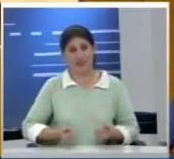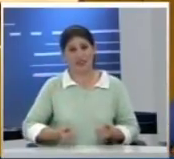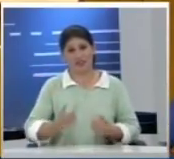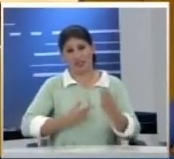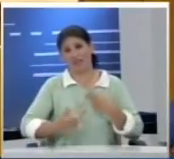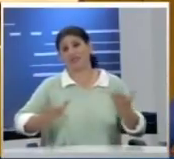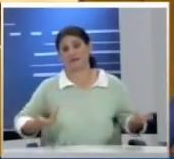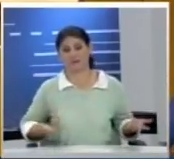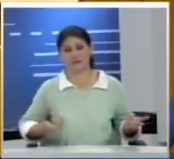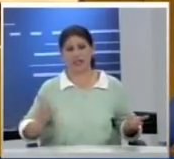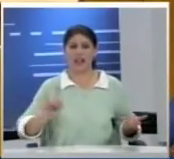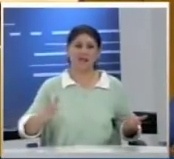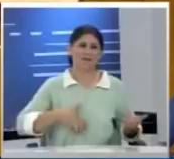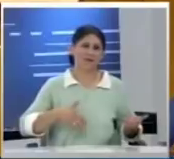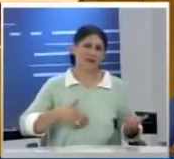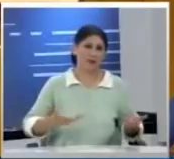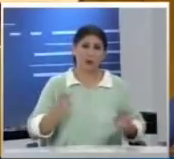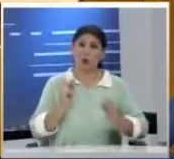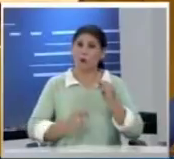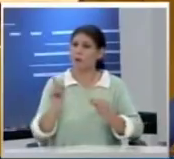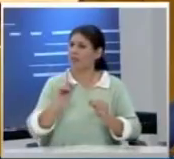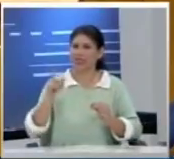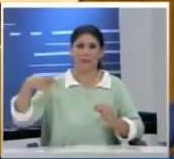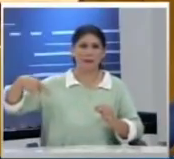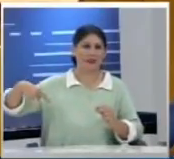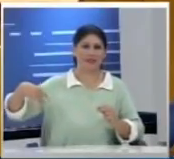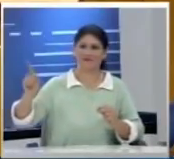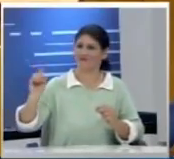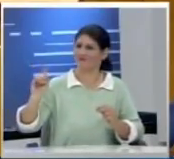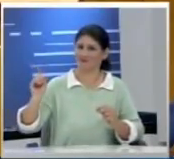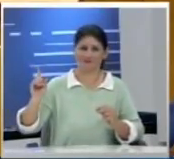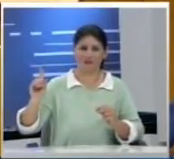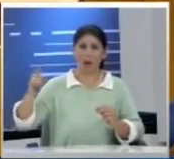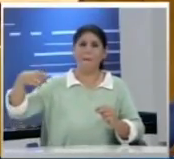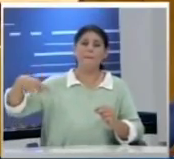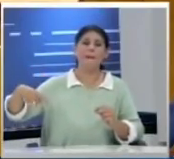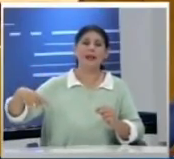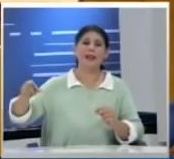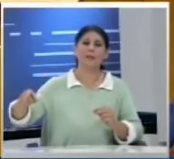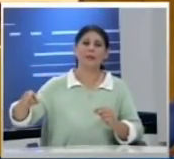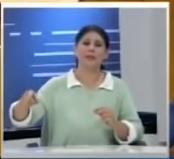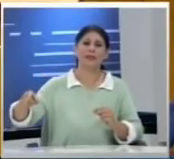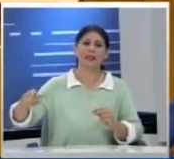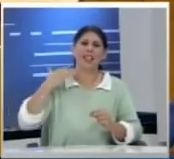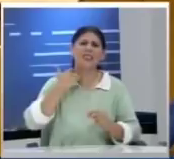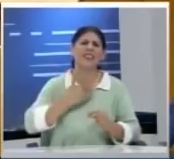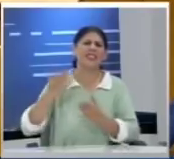Διότι, ας μην γελιόμαστε, το πρόβλημά σας δεν είναι ο Παπαγγελόπουλος. Ο Παπαγγελόπουλος είναι το εξυλαστήριο